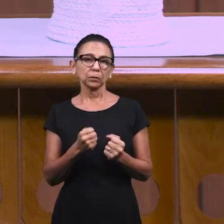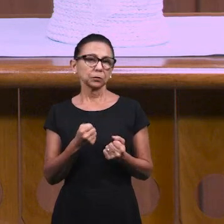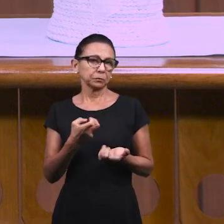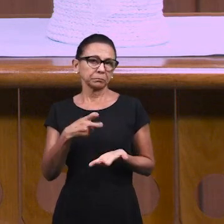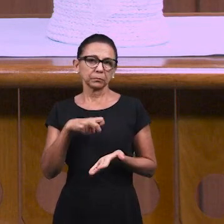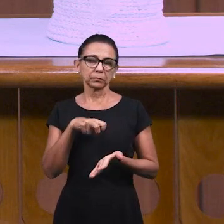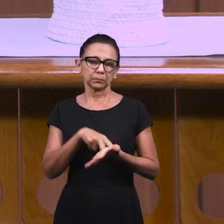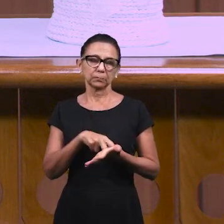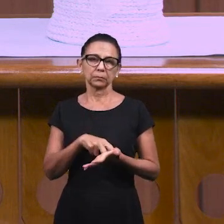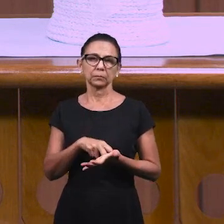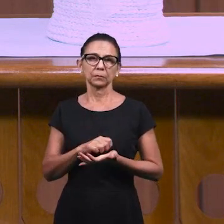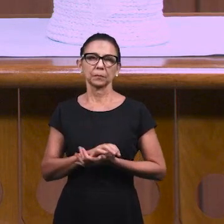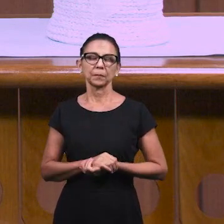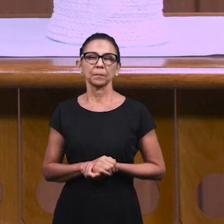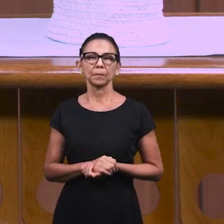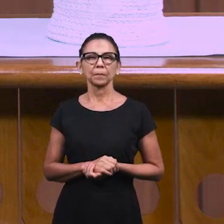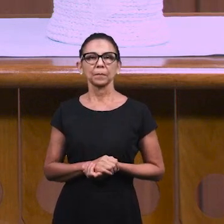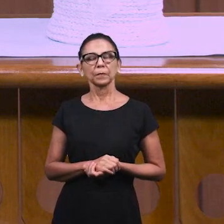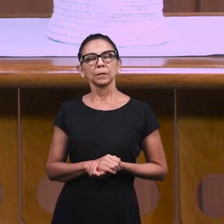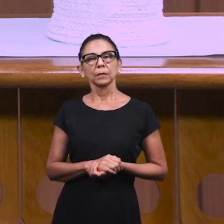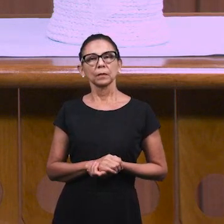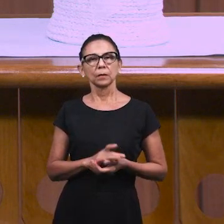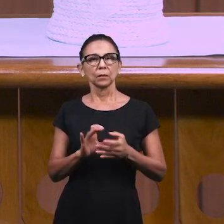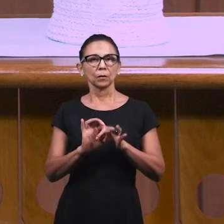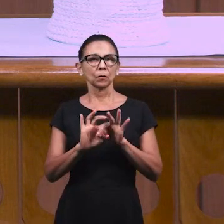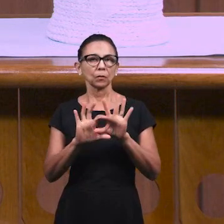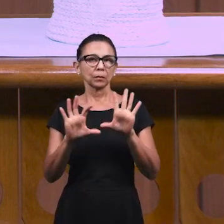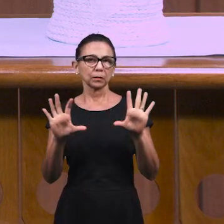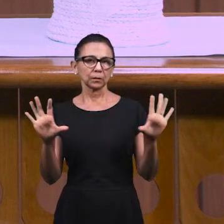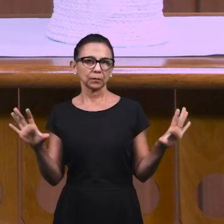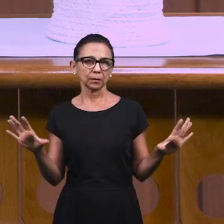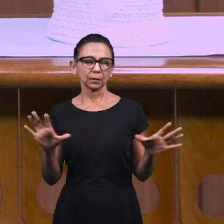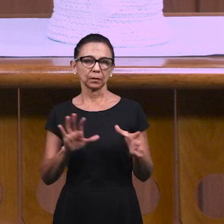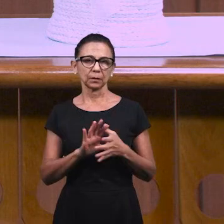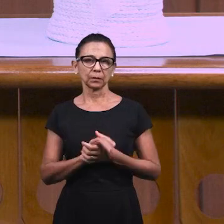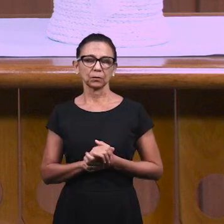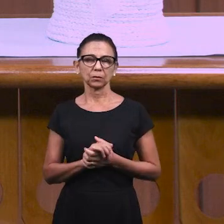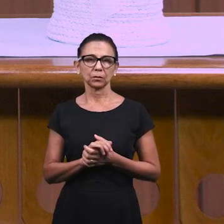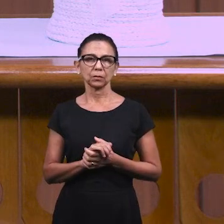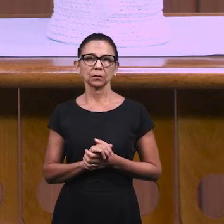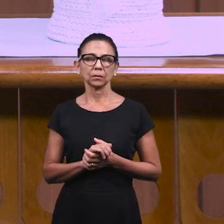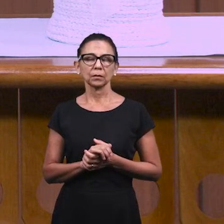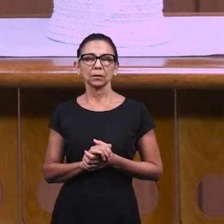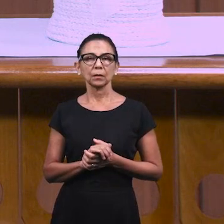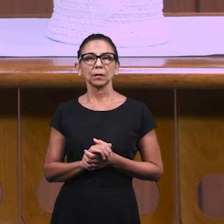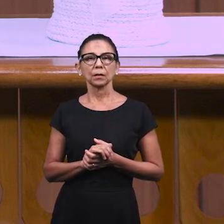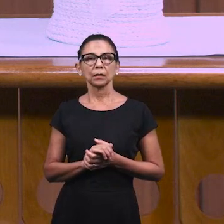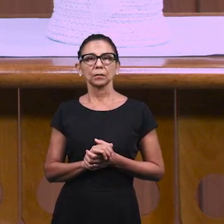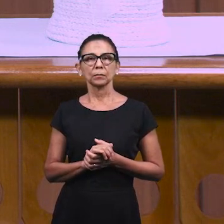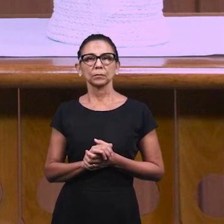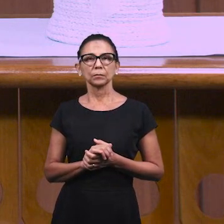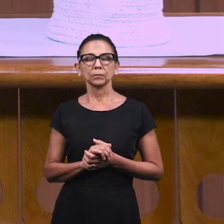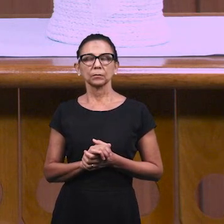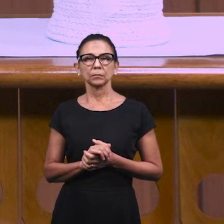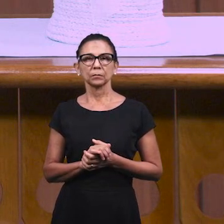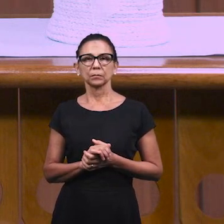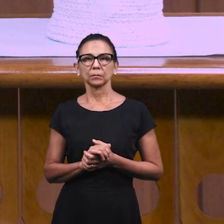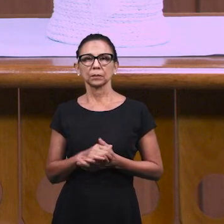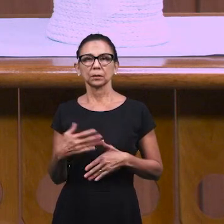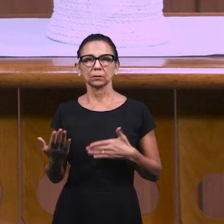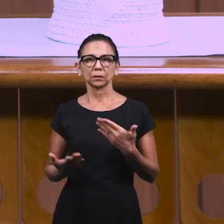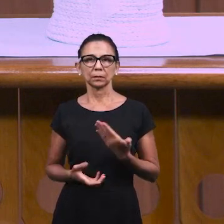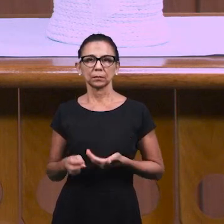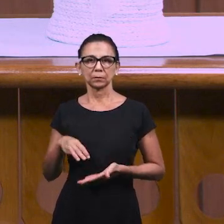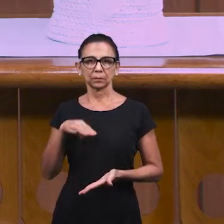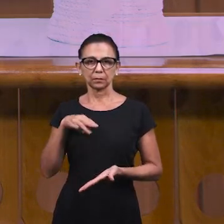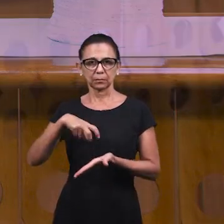occuper dans ce geste, mais les frères et sœurs membres de l'Église chrétienne Maranatha qui nous regardent maintenant par notre canal YouTube, j'invite à se mettre à genoux pour ce moment